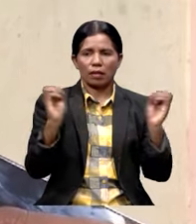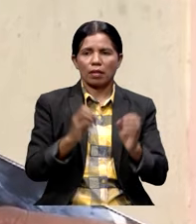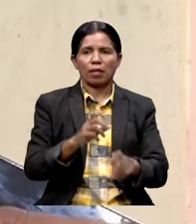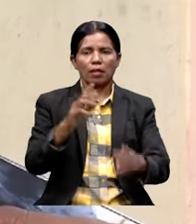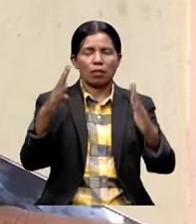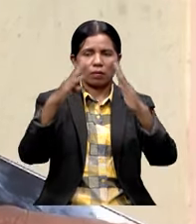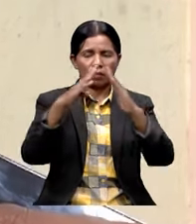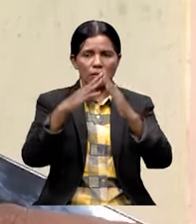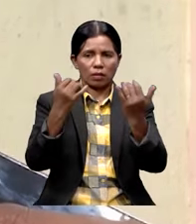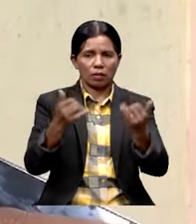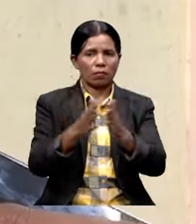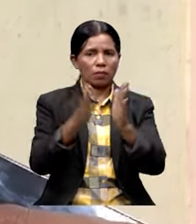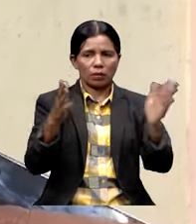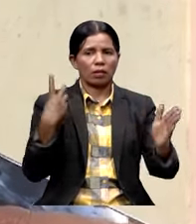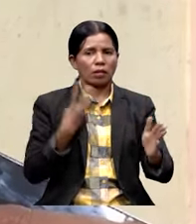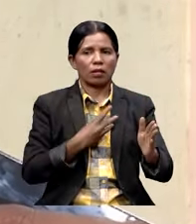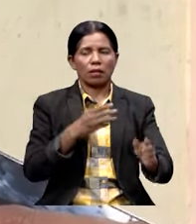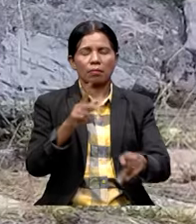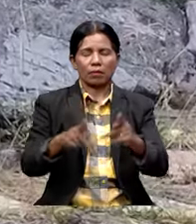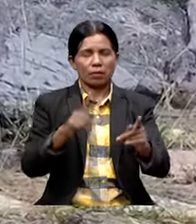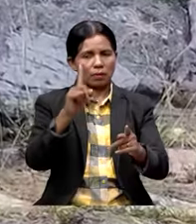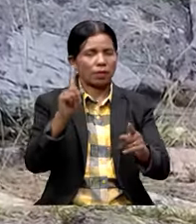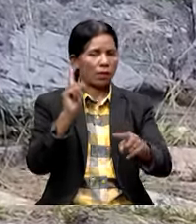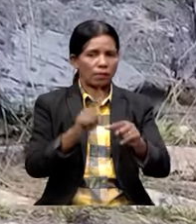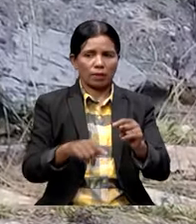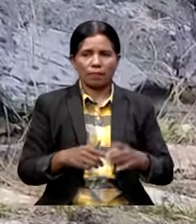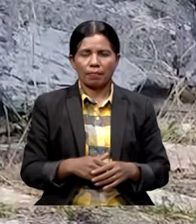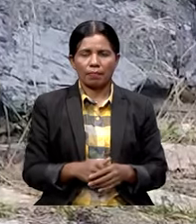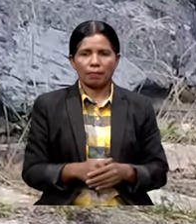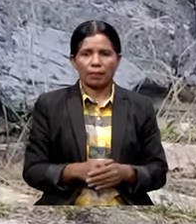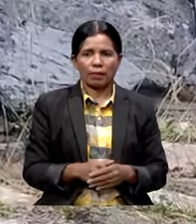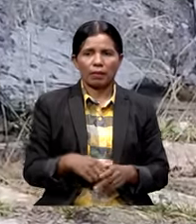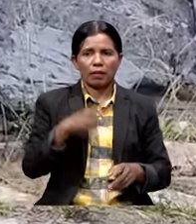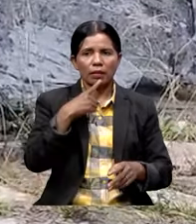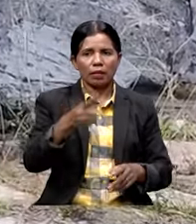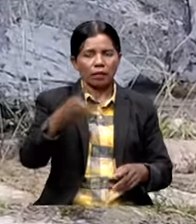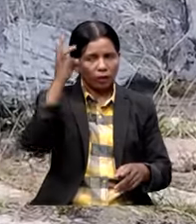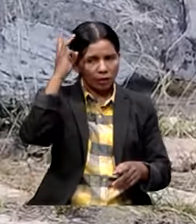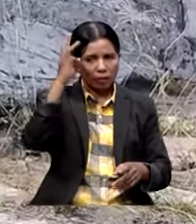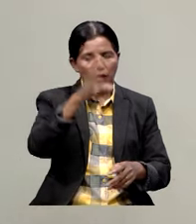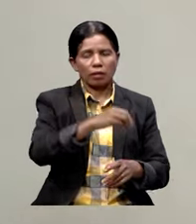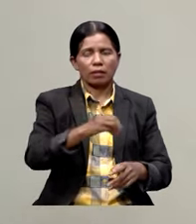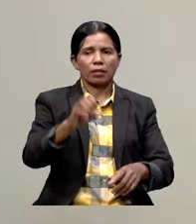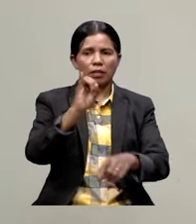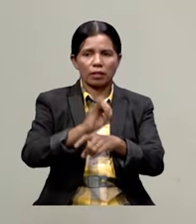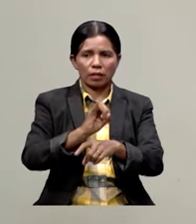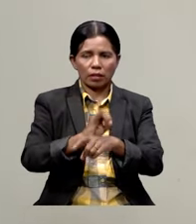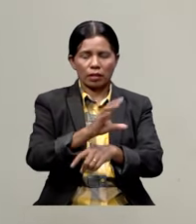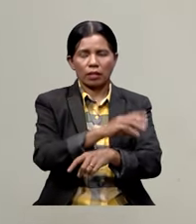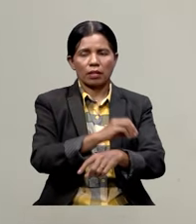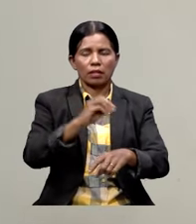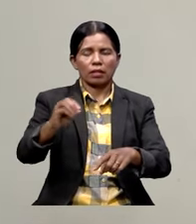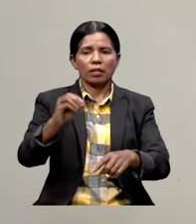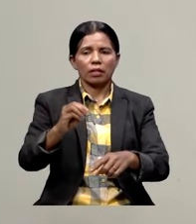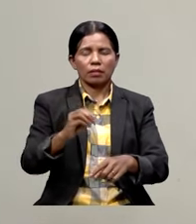yang kita bawa tanesan ini ami serani mesak la bele. Hatan ba preocupação ne paroco paróquia Santa